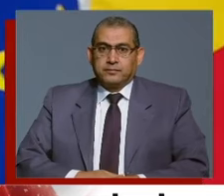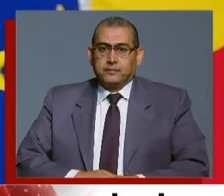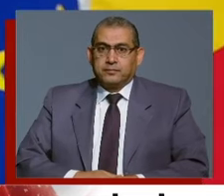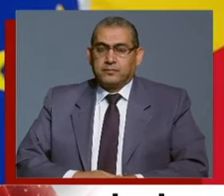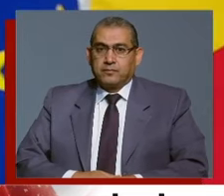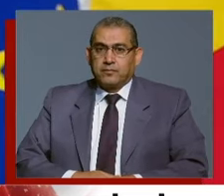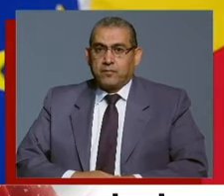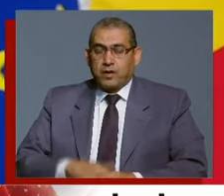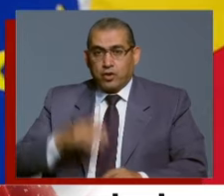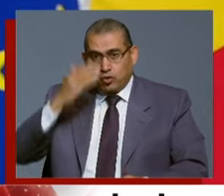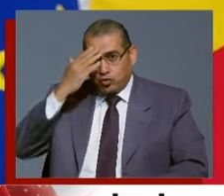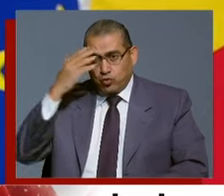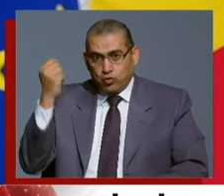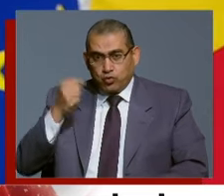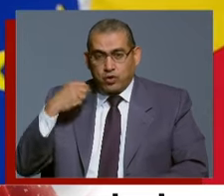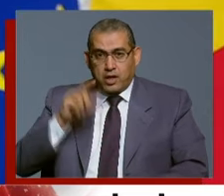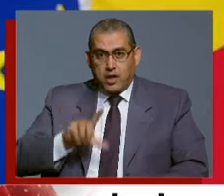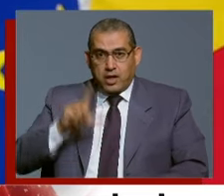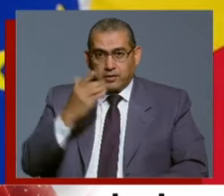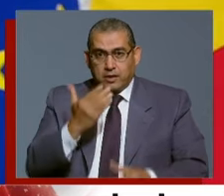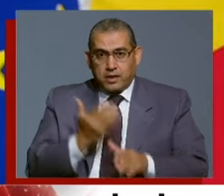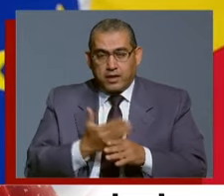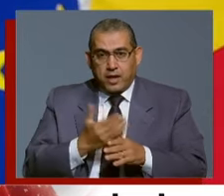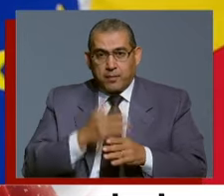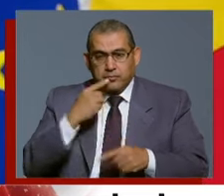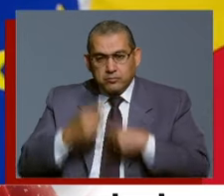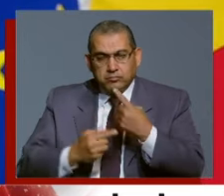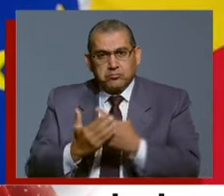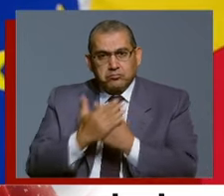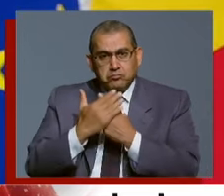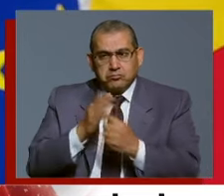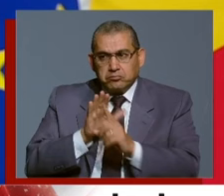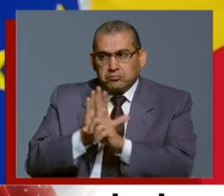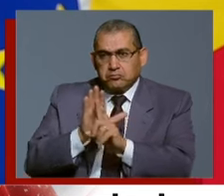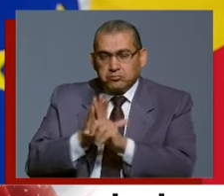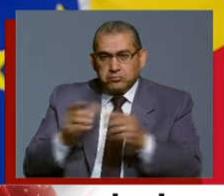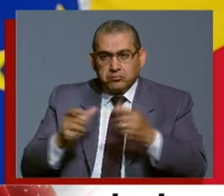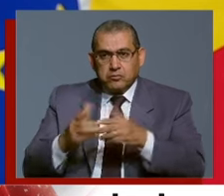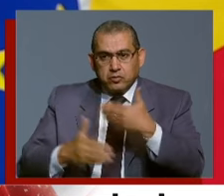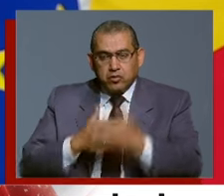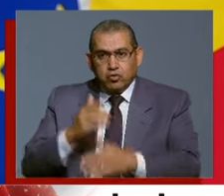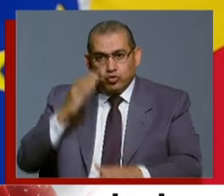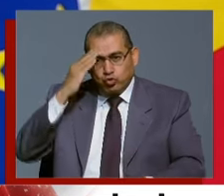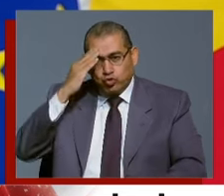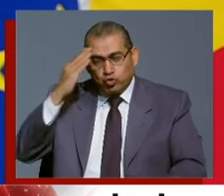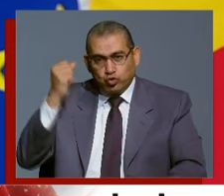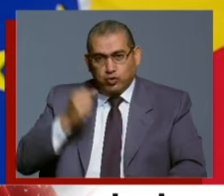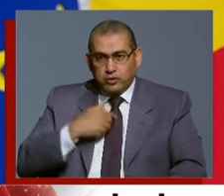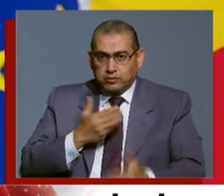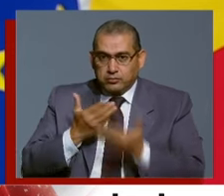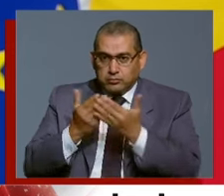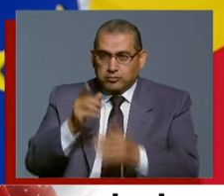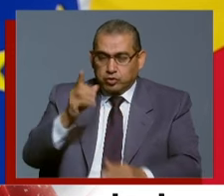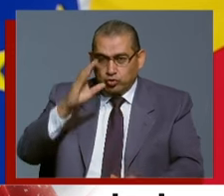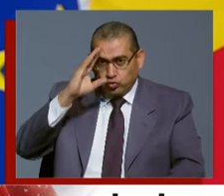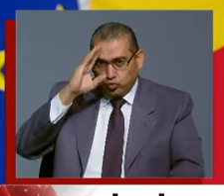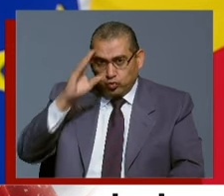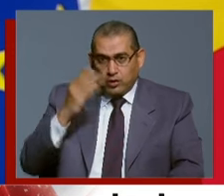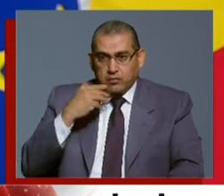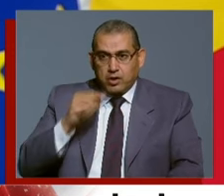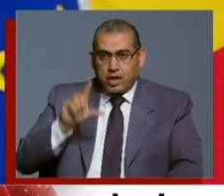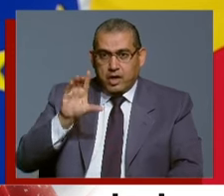شكرا سيدي الرئيس. دعني أبدأ بالتقدم بالشكر الشخصي